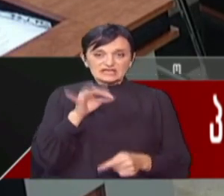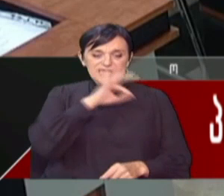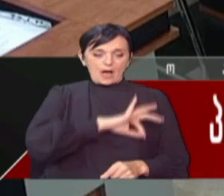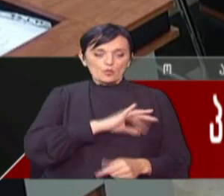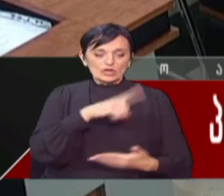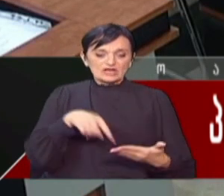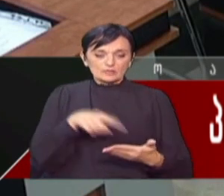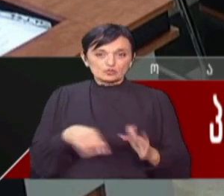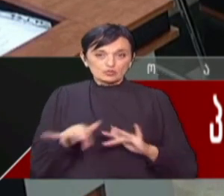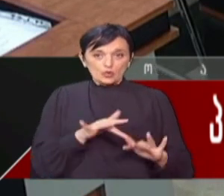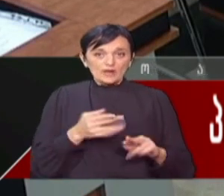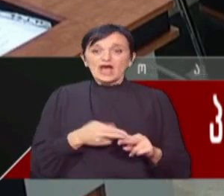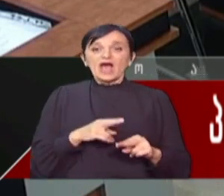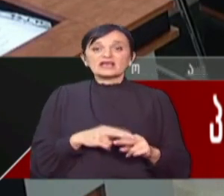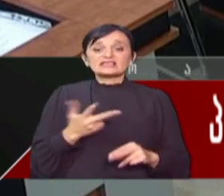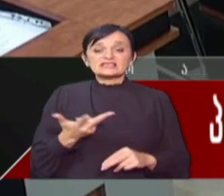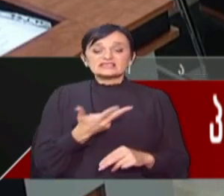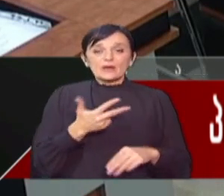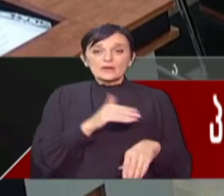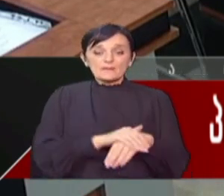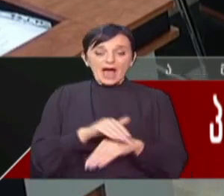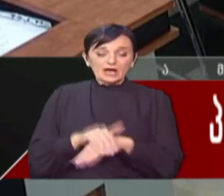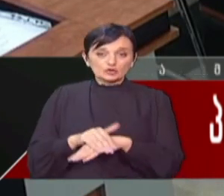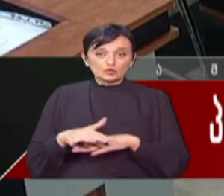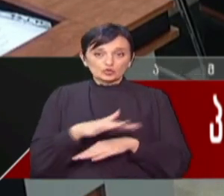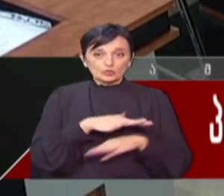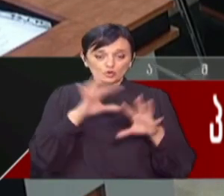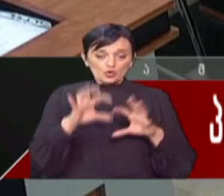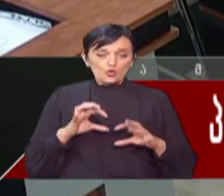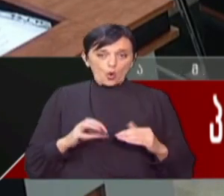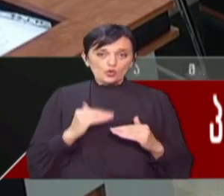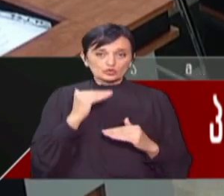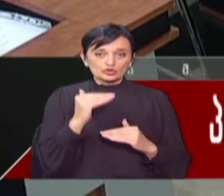გამოიყენეს იმპიჩმენტის პროცედურა. Აი ეს სამივე ფაქტობრივი გარემოება კონსტიტუციის